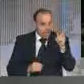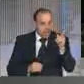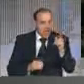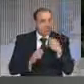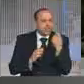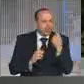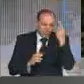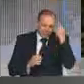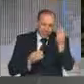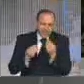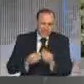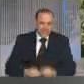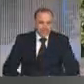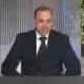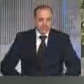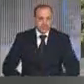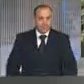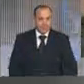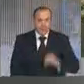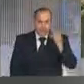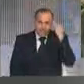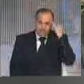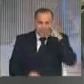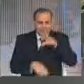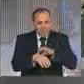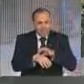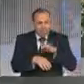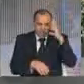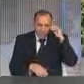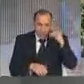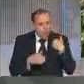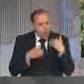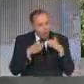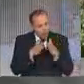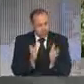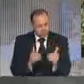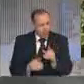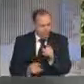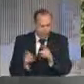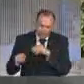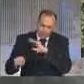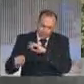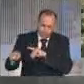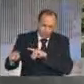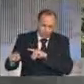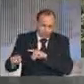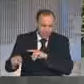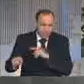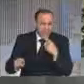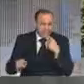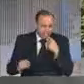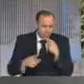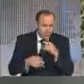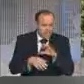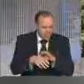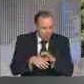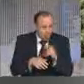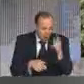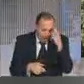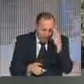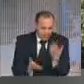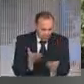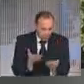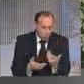شعارات سياسيه انا من راي انه طبيب مختص هو اللي ب يطلب المعدات هذ وهو هو اللي ينجم يقيم